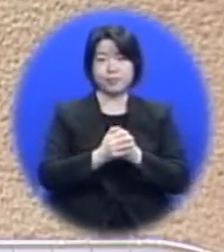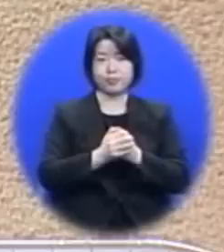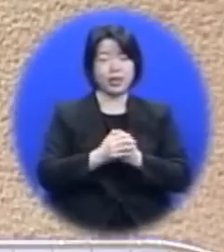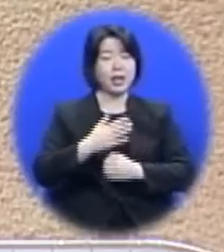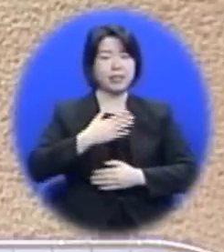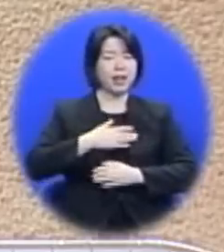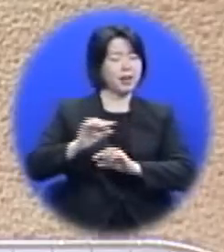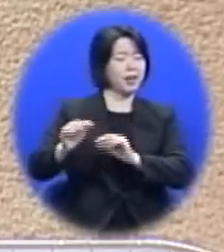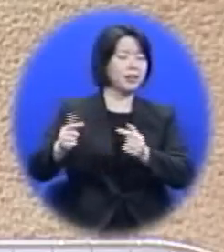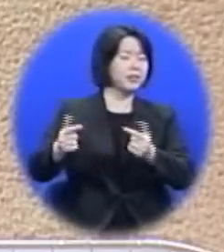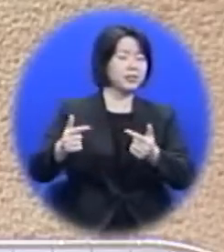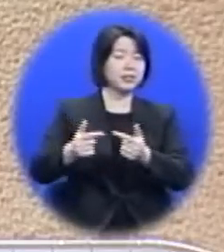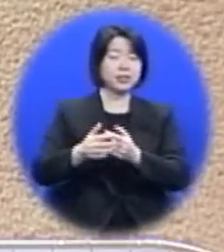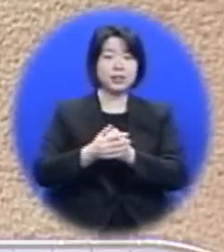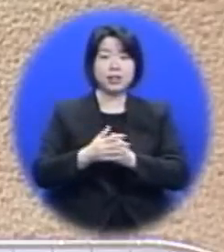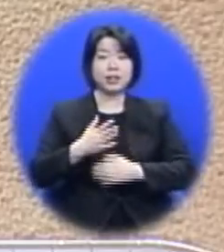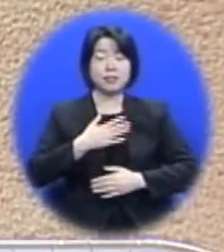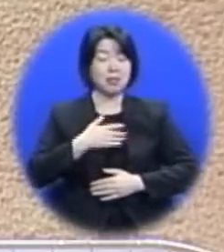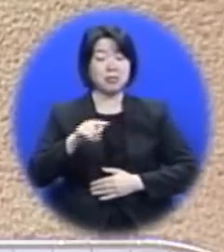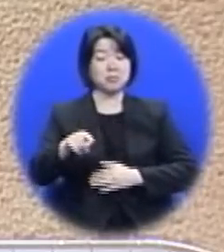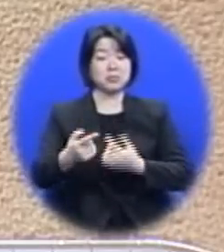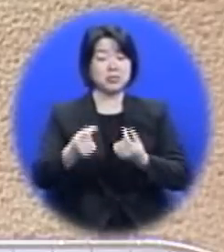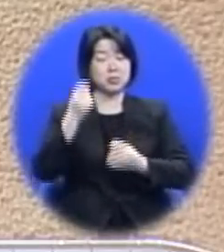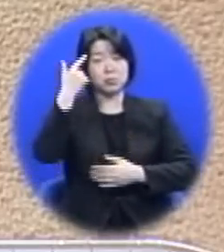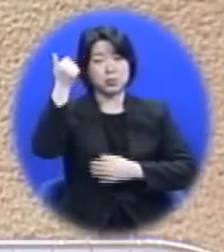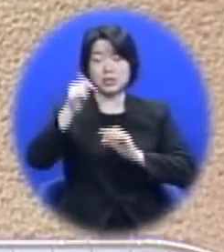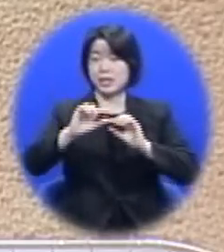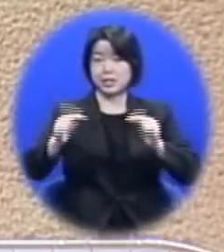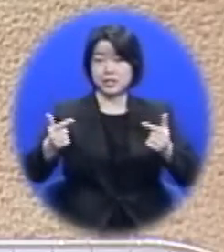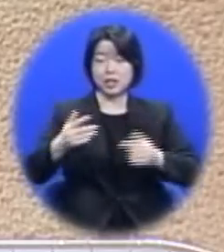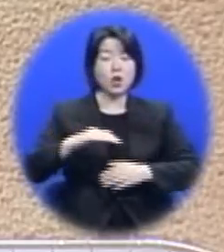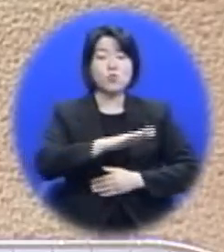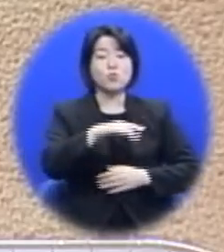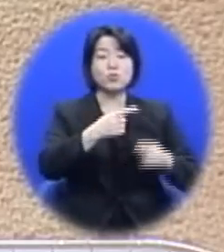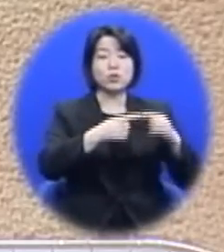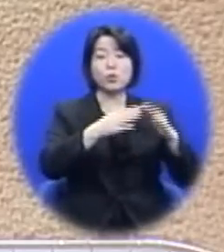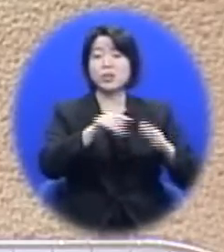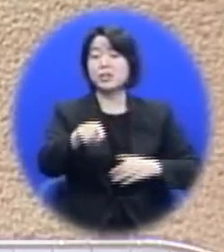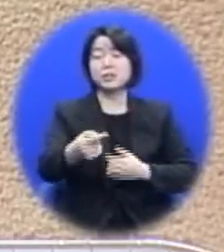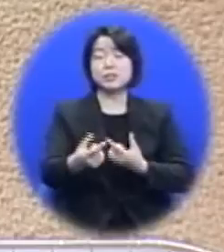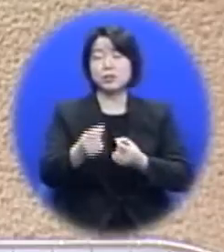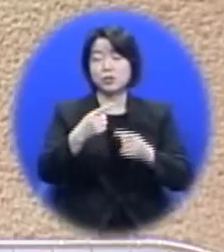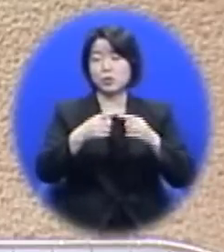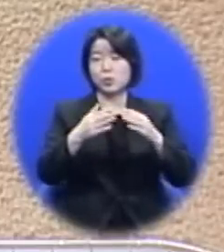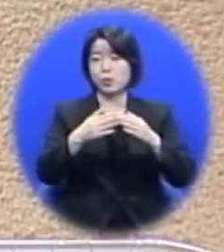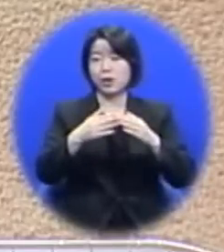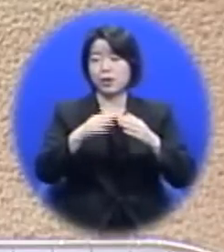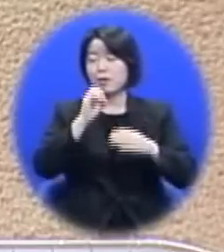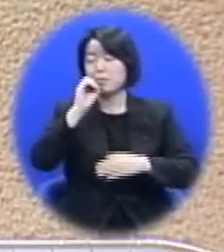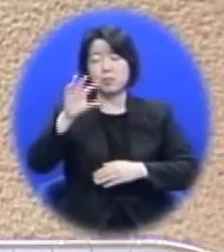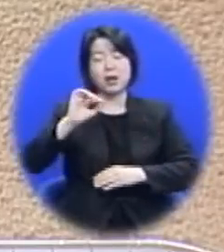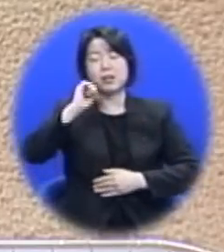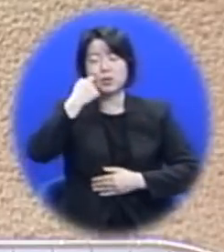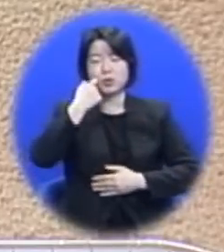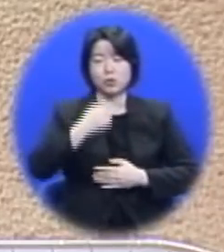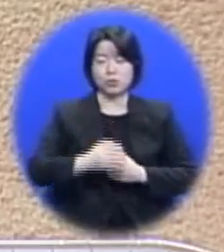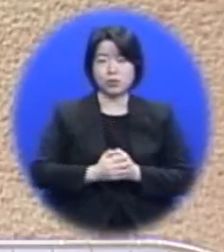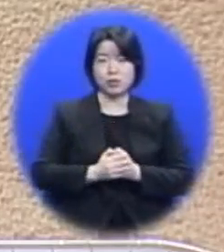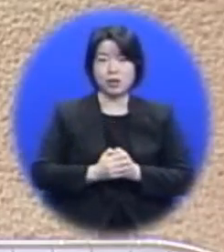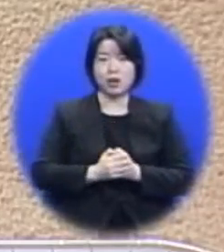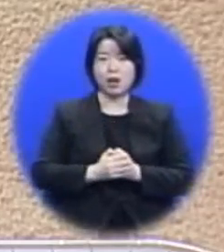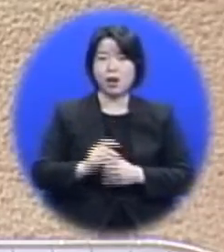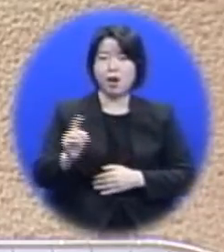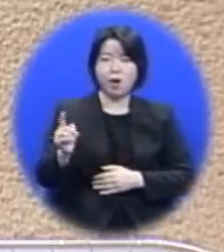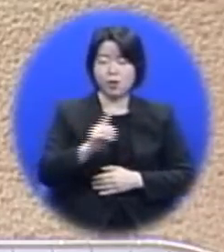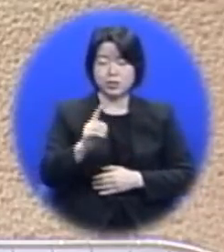나는 아니다. 나는 그런 목사 아니야. 우리 교회는 그런 교회 아니야. 이렇게 말할 수 없어요. 어차피